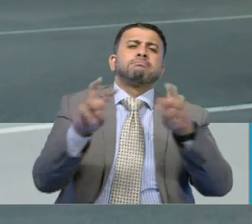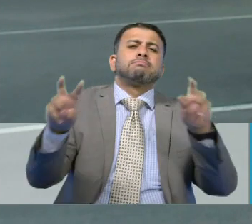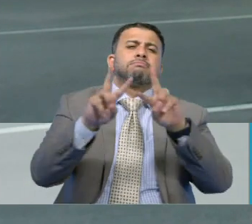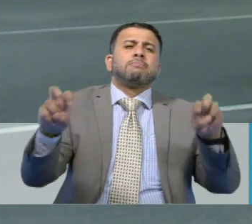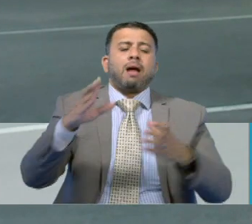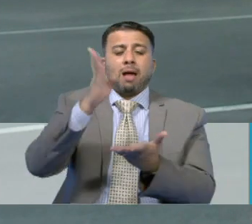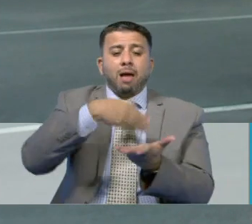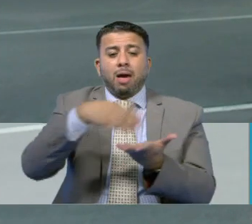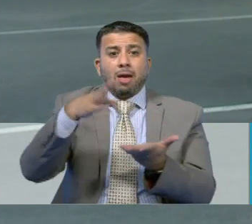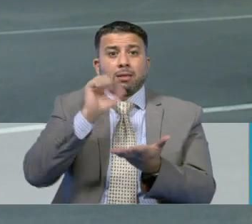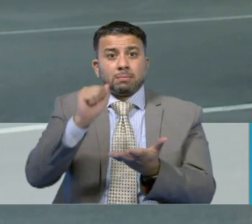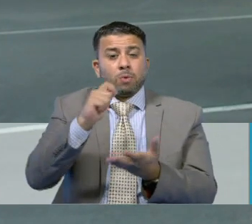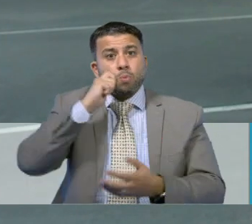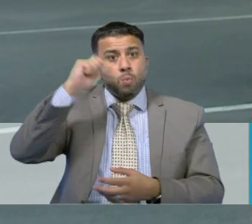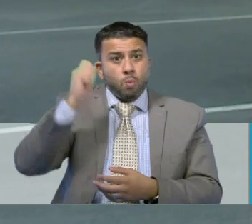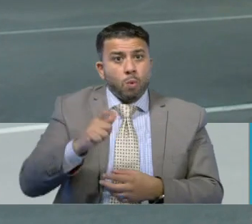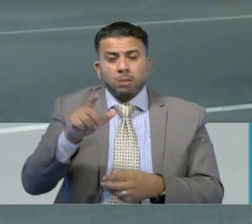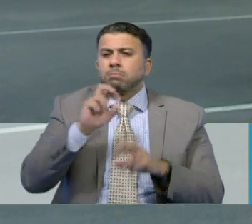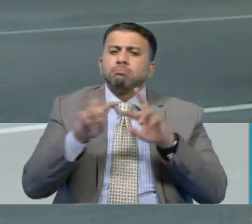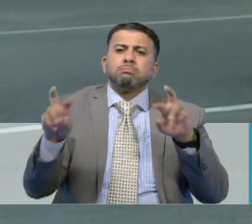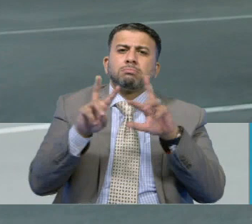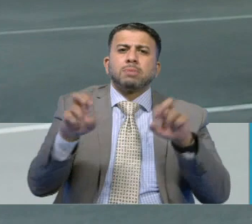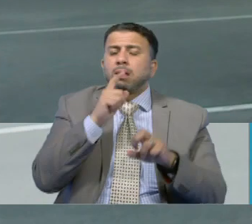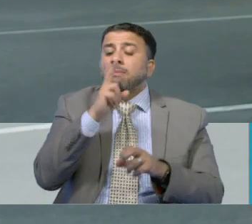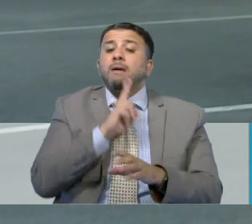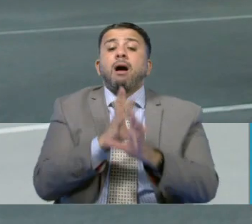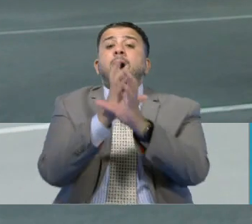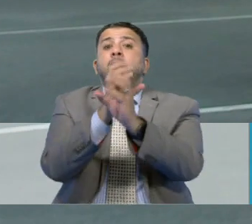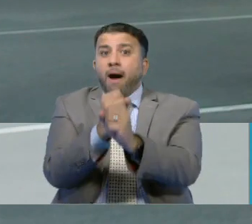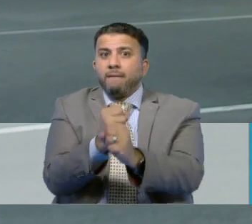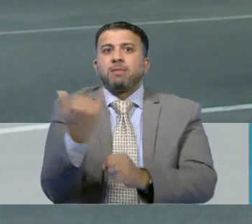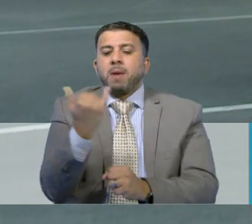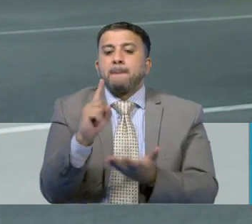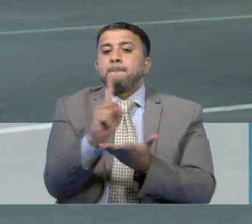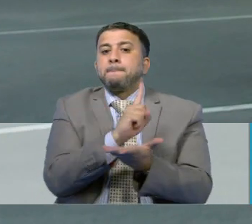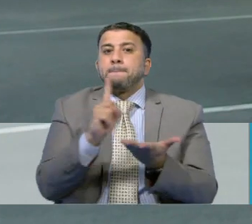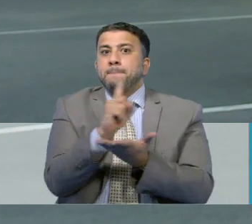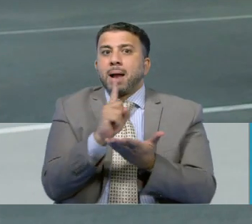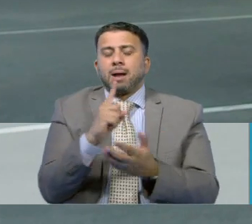الخطط والسياسات الوطنية الرامية للمحافظة على البيئة